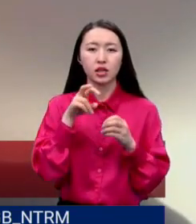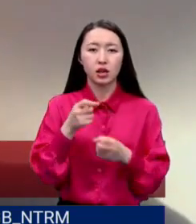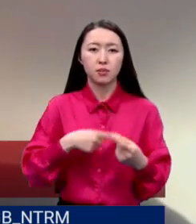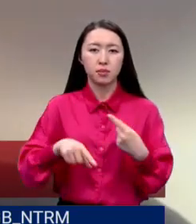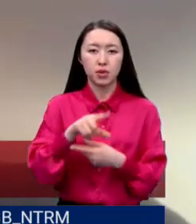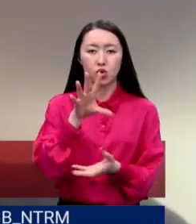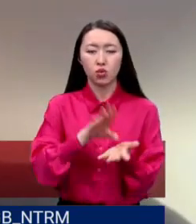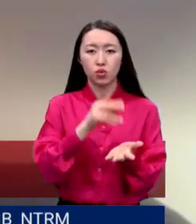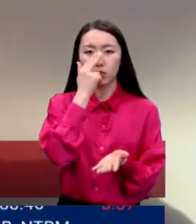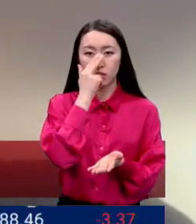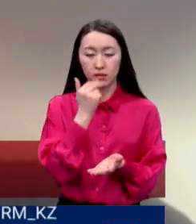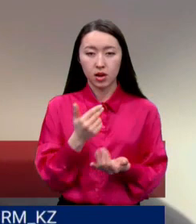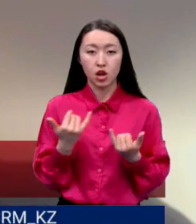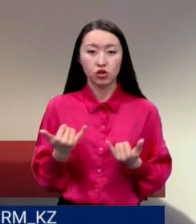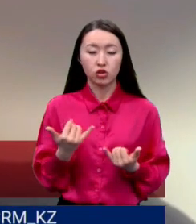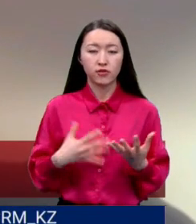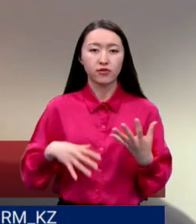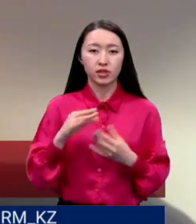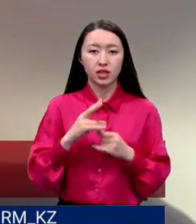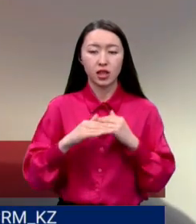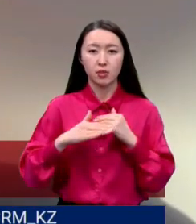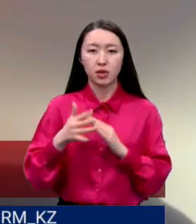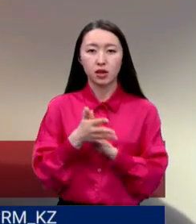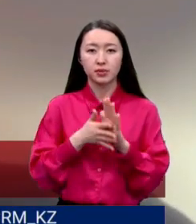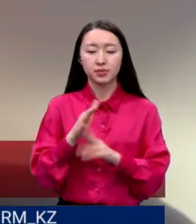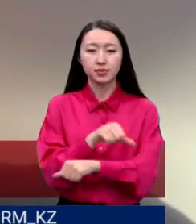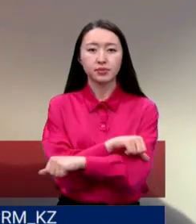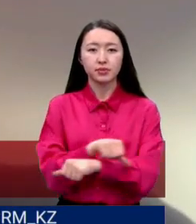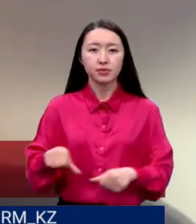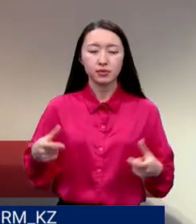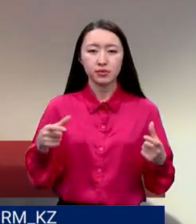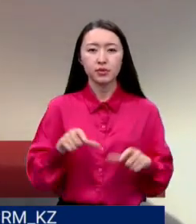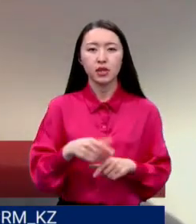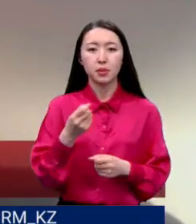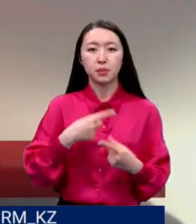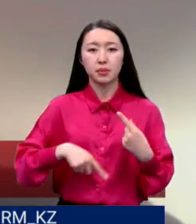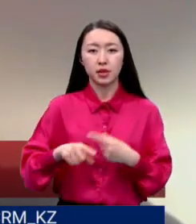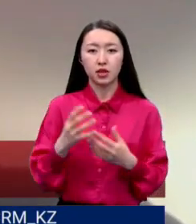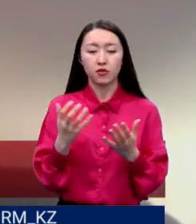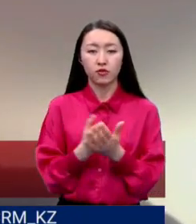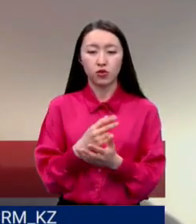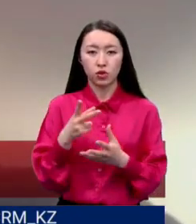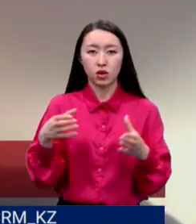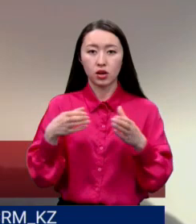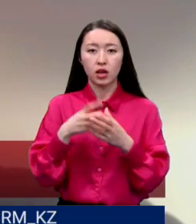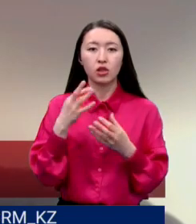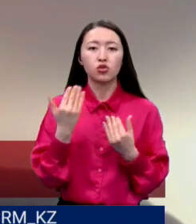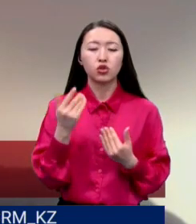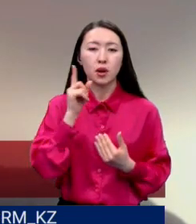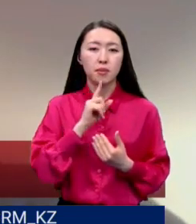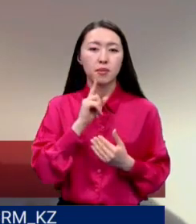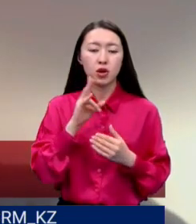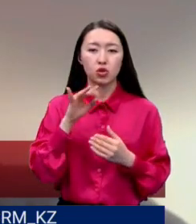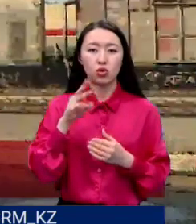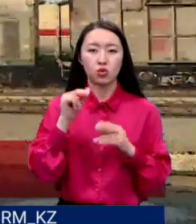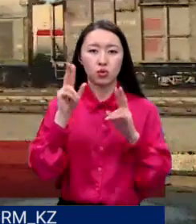опять же повторюсь, о котором все они на площадках говорят, приграничный кооперационный бизнес. Вот она была кооперация, но ее сейчас этим нормативным правовым